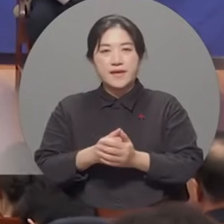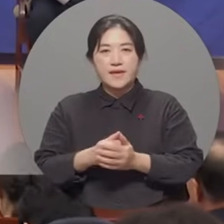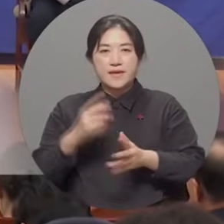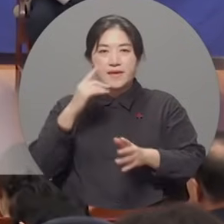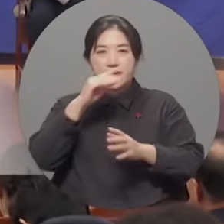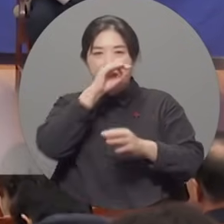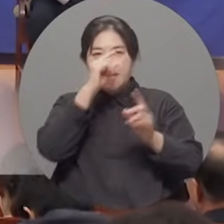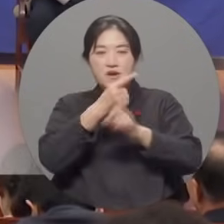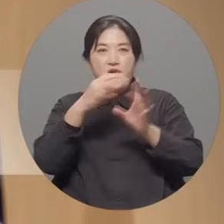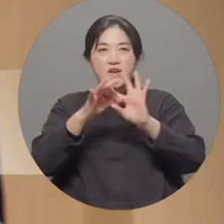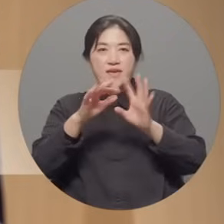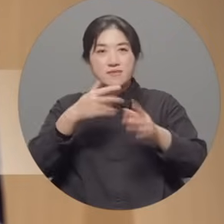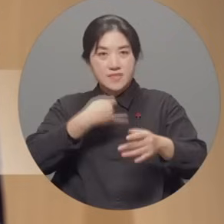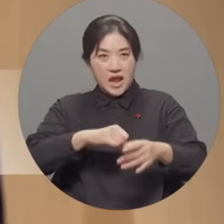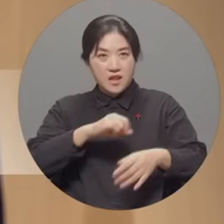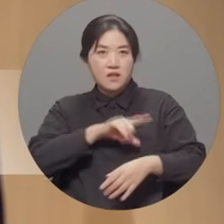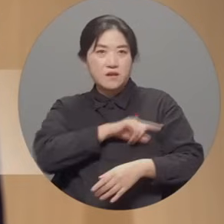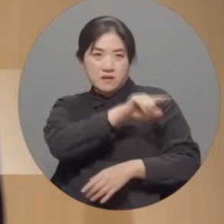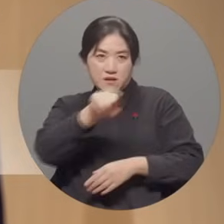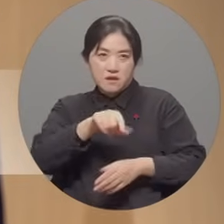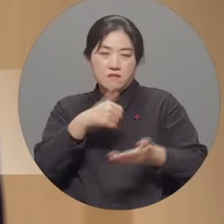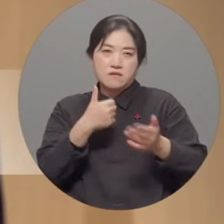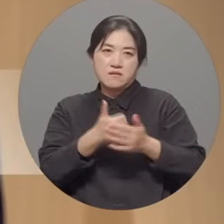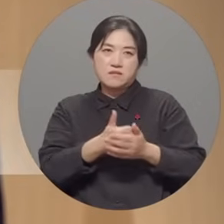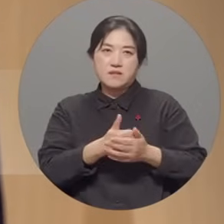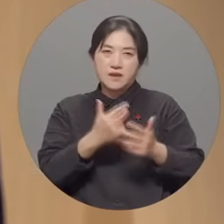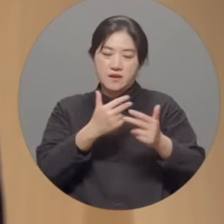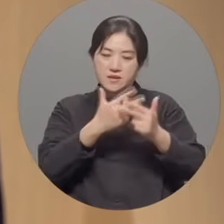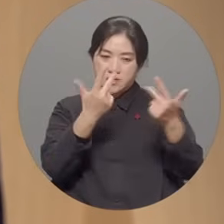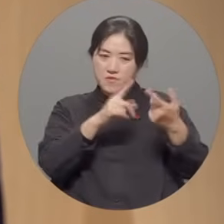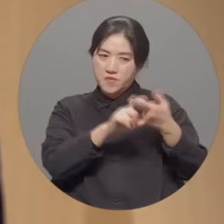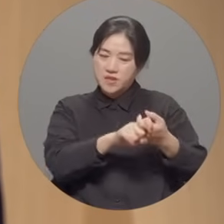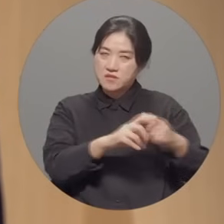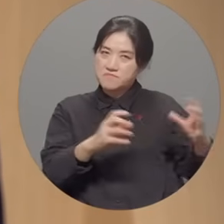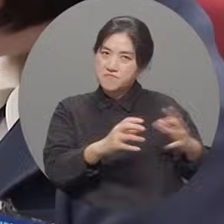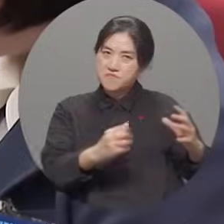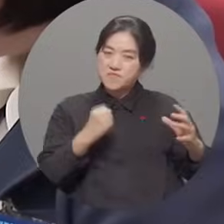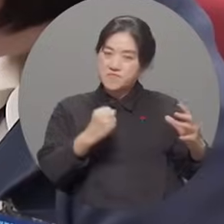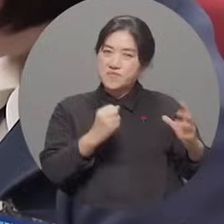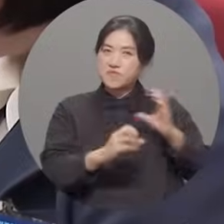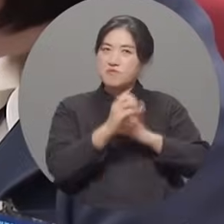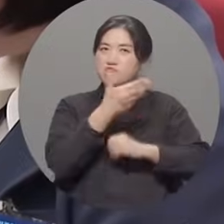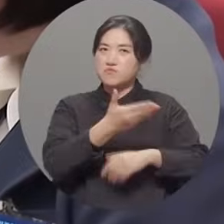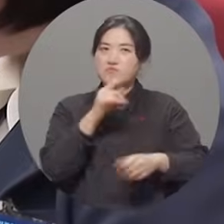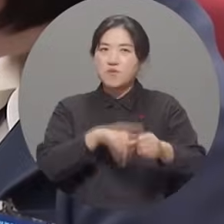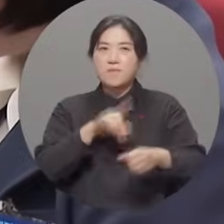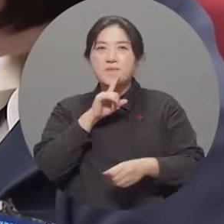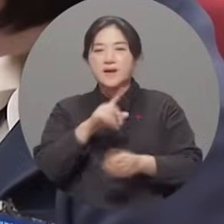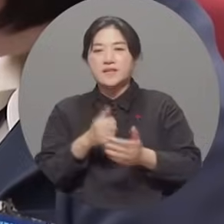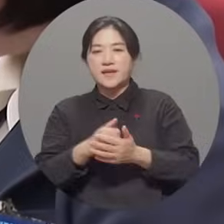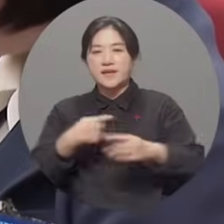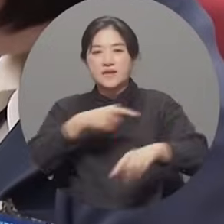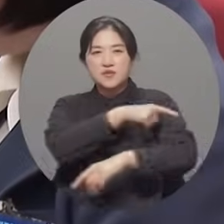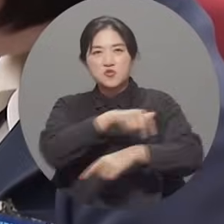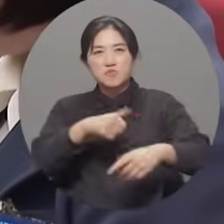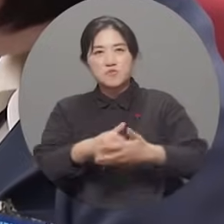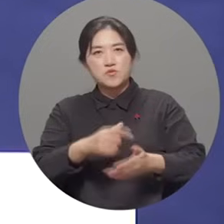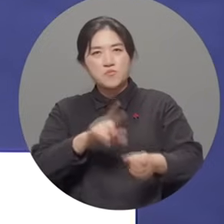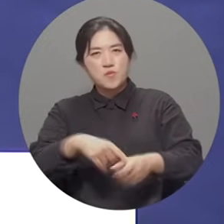친이재명계 강성 당원들의 입지 강화를 위한 목적이 있다고 보고 있습니다. 당 지도부의 저의가 의심된다는